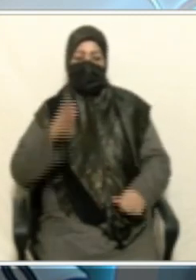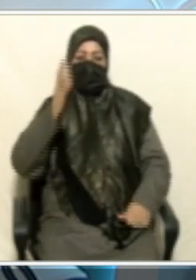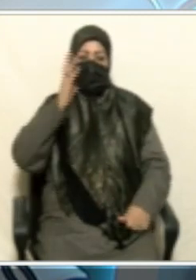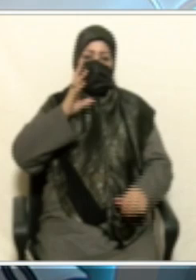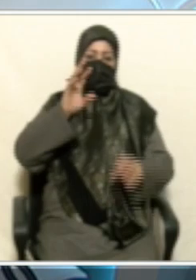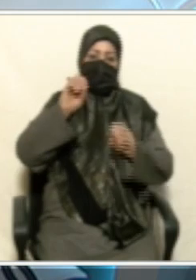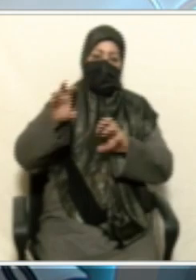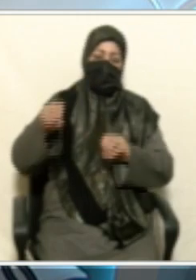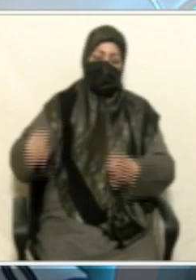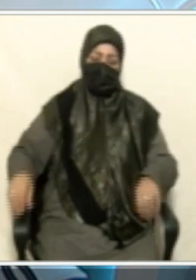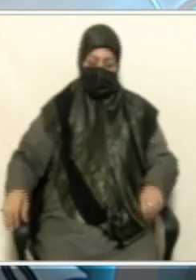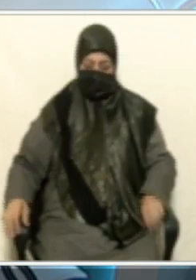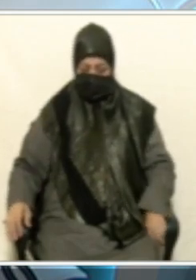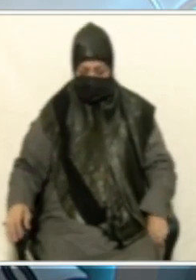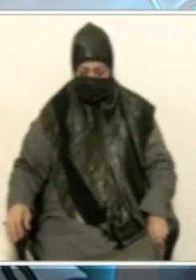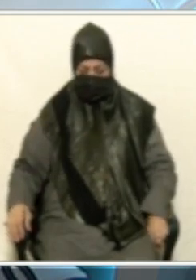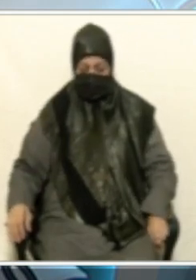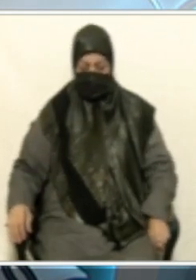الله أجمعين.